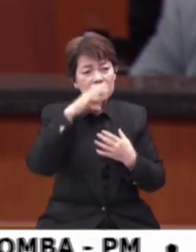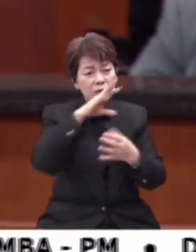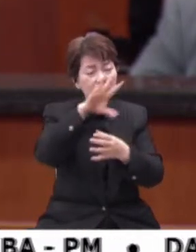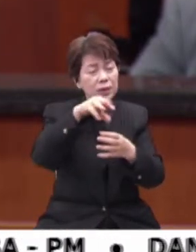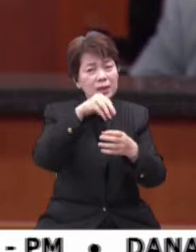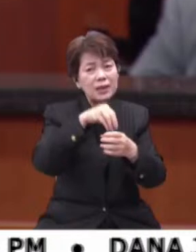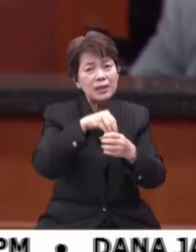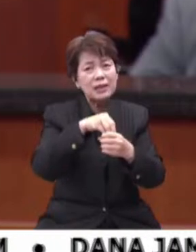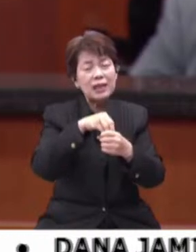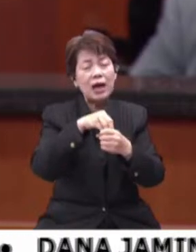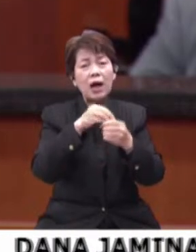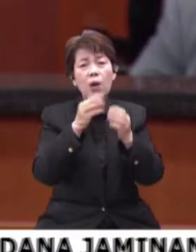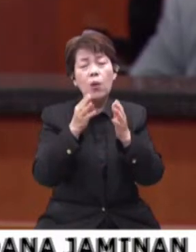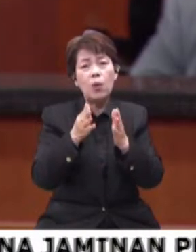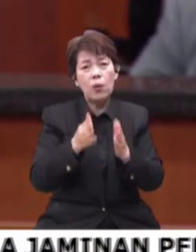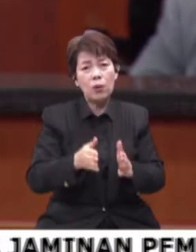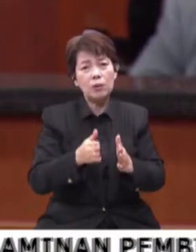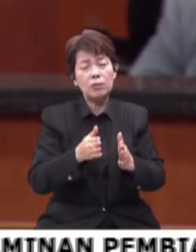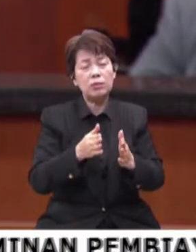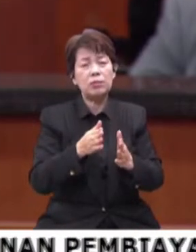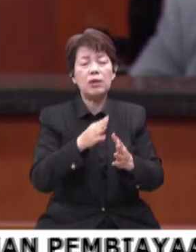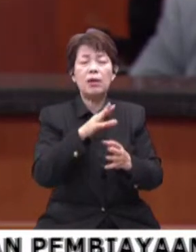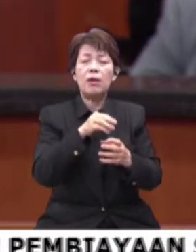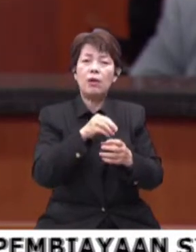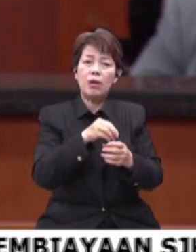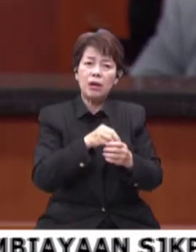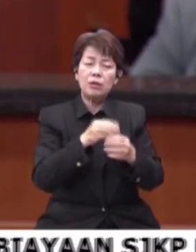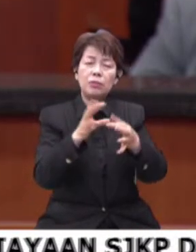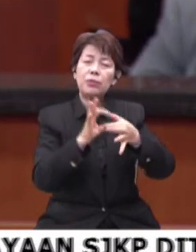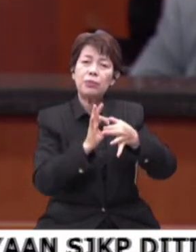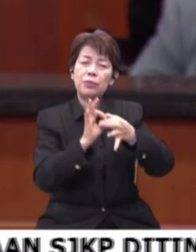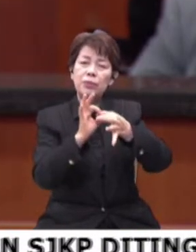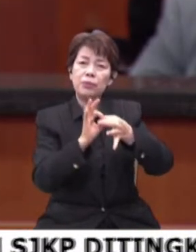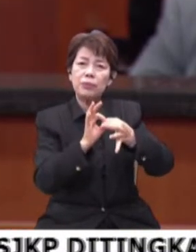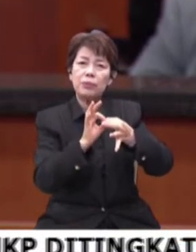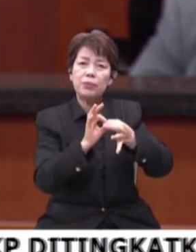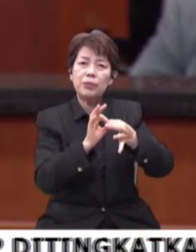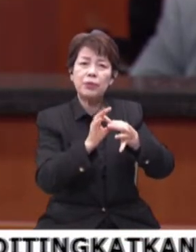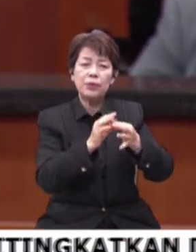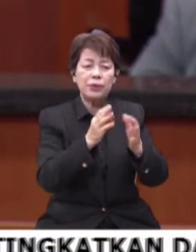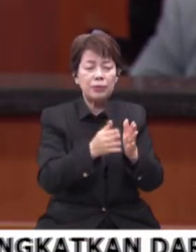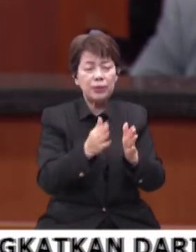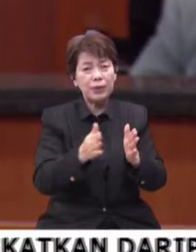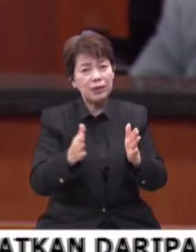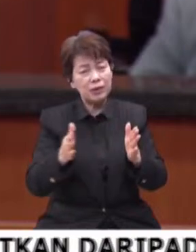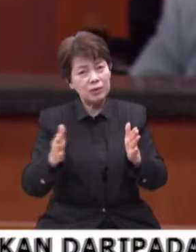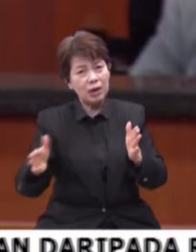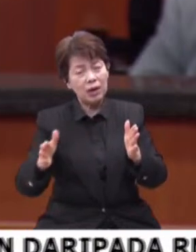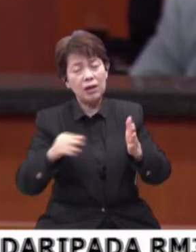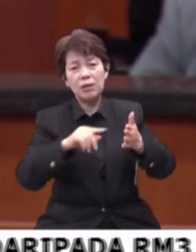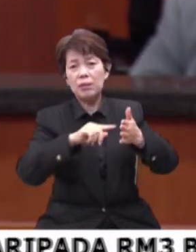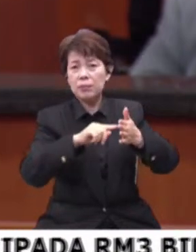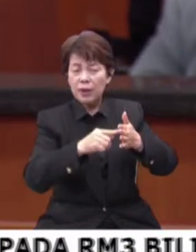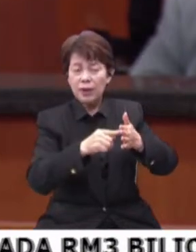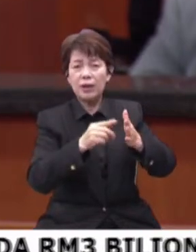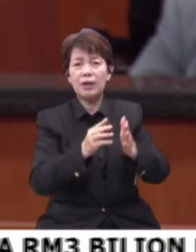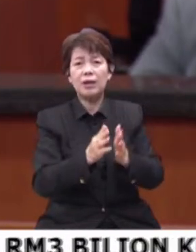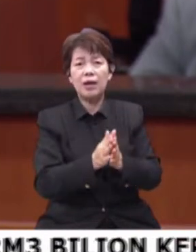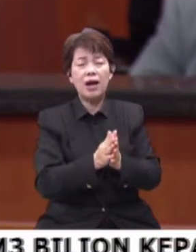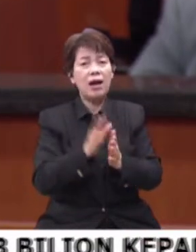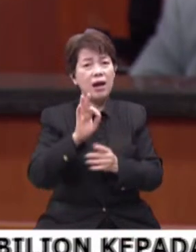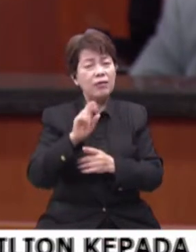meningkatkan pengetahuan berhubung peraturan tempat sah atau ruas Origin di dalam perjanjian